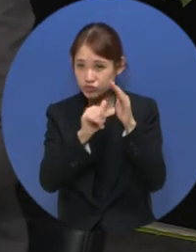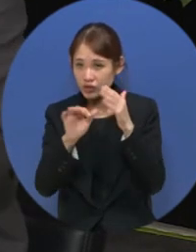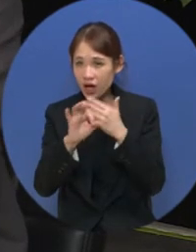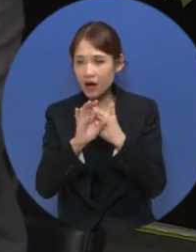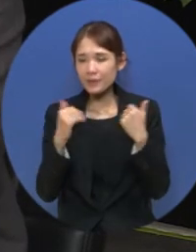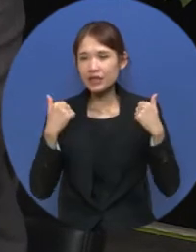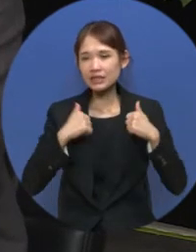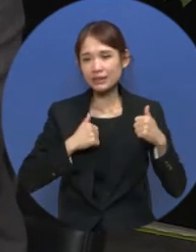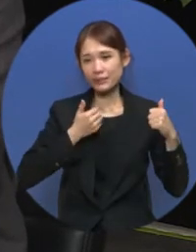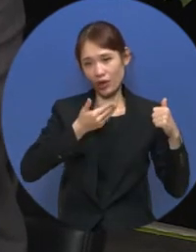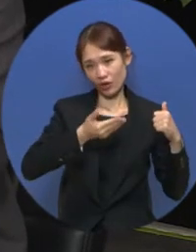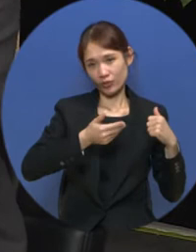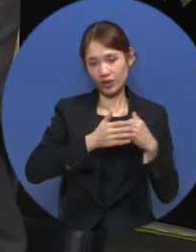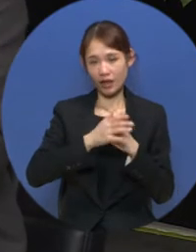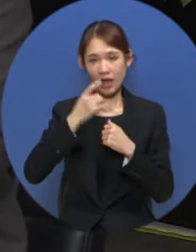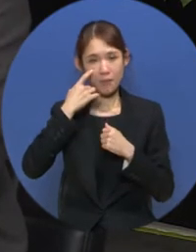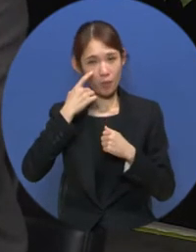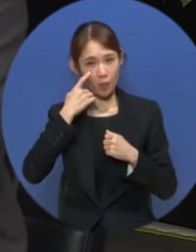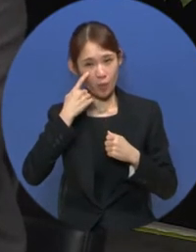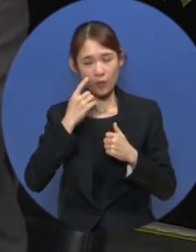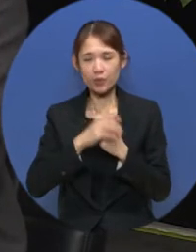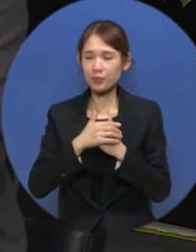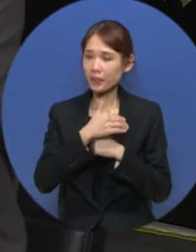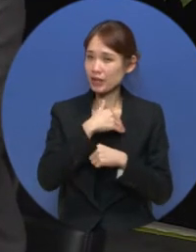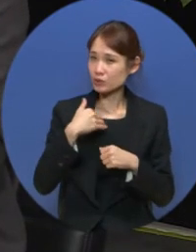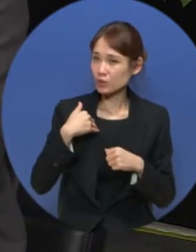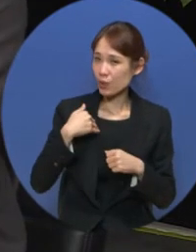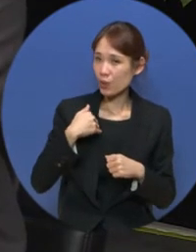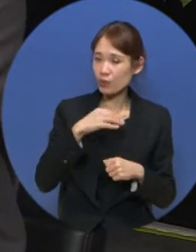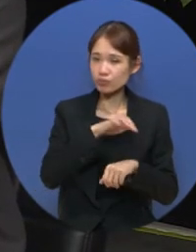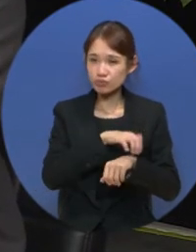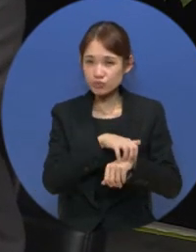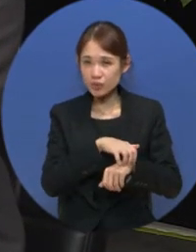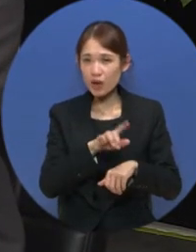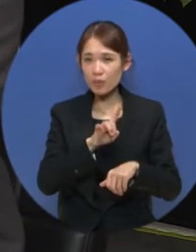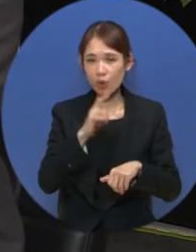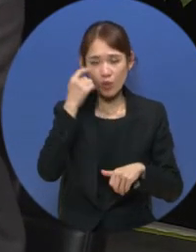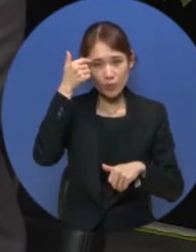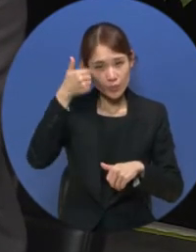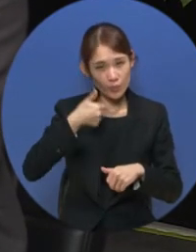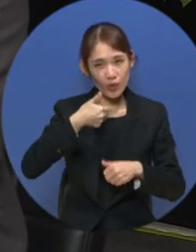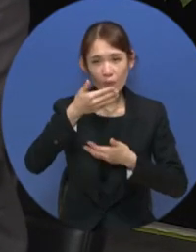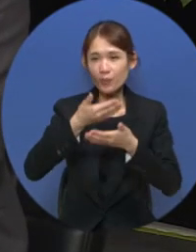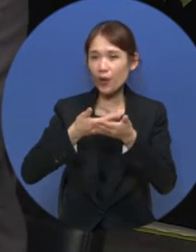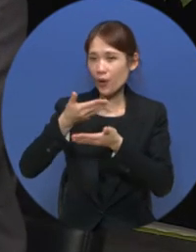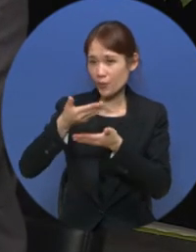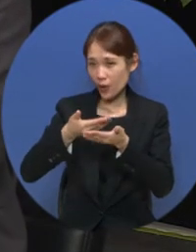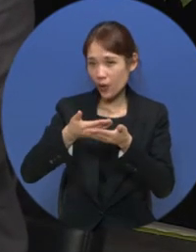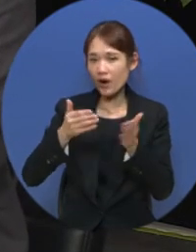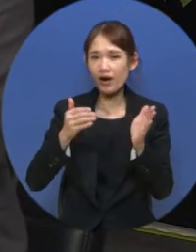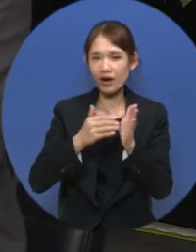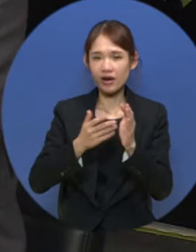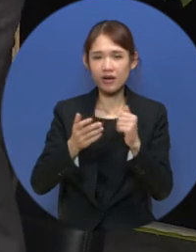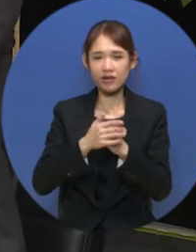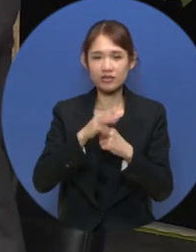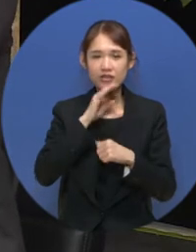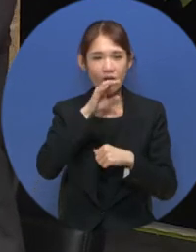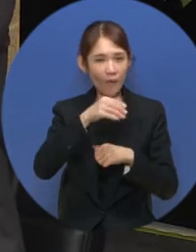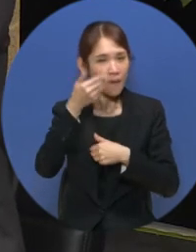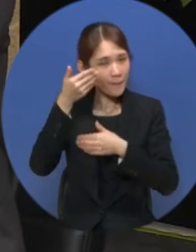입혀봐 드리고 뭐 어떤 부분들 만족하시냐 불편하시냐 이제 이렇게 피드백을 받는데 현장에서 또 네, 피드백을 저희가 이제